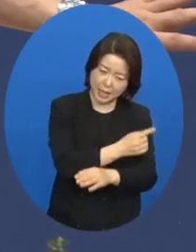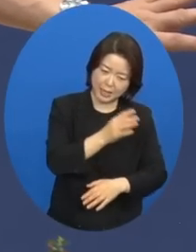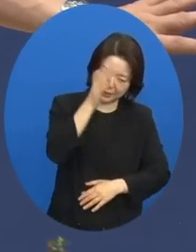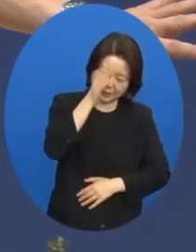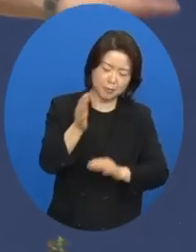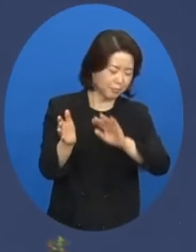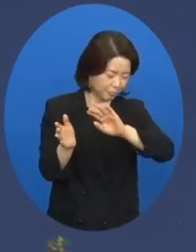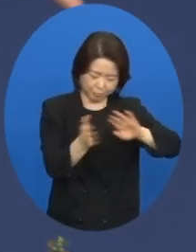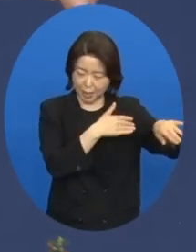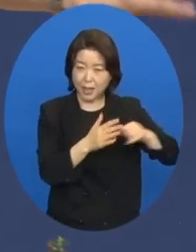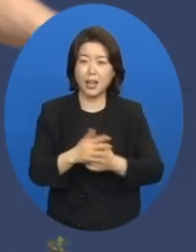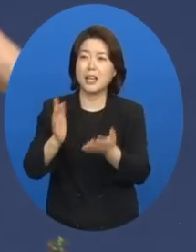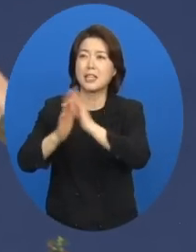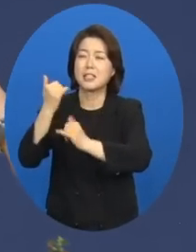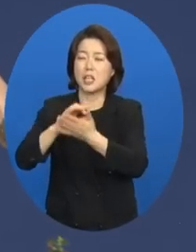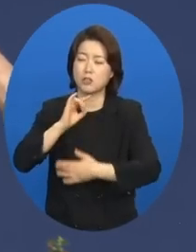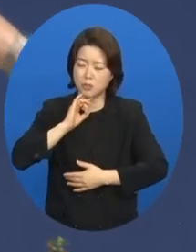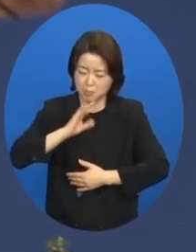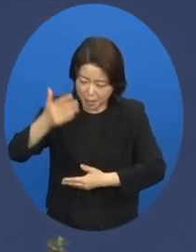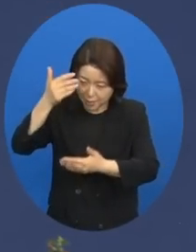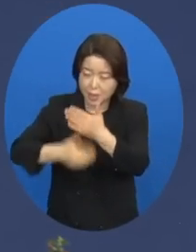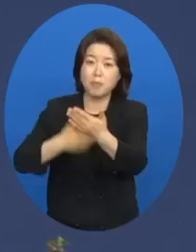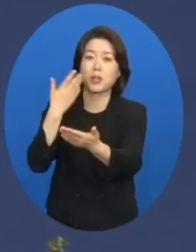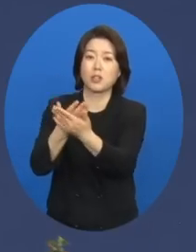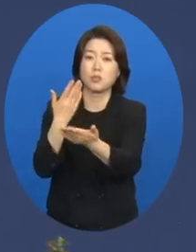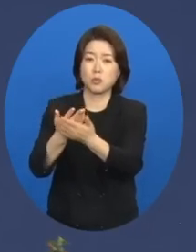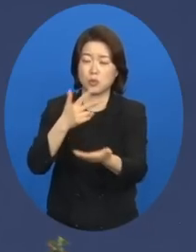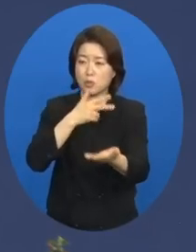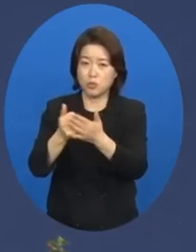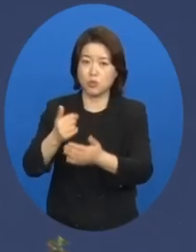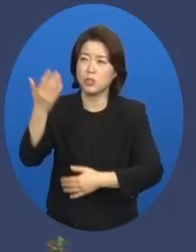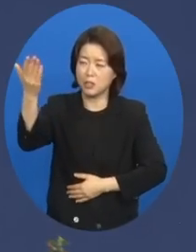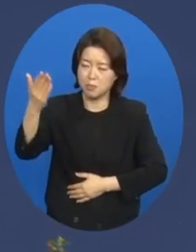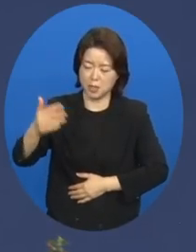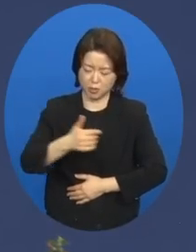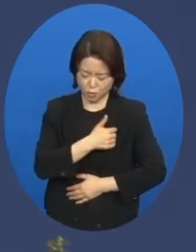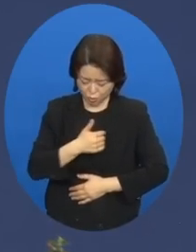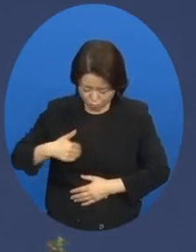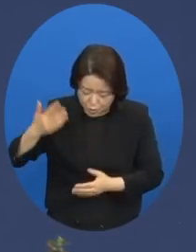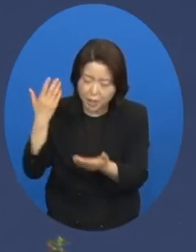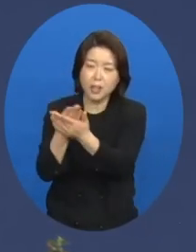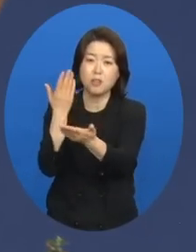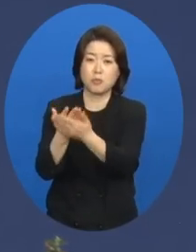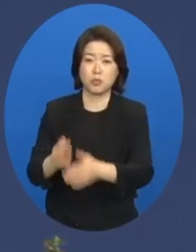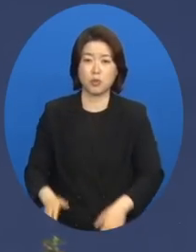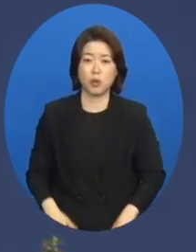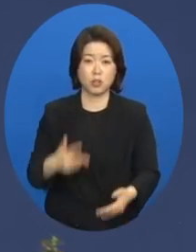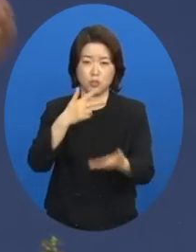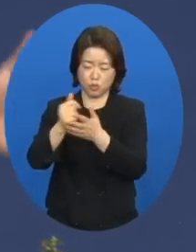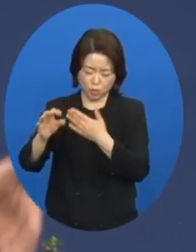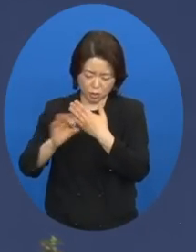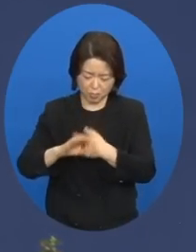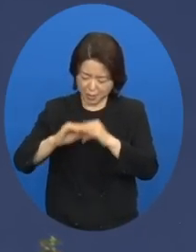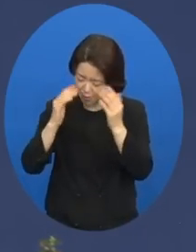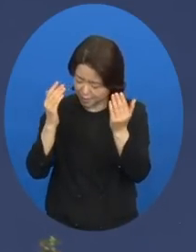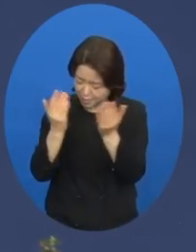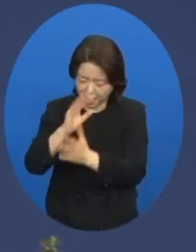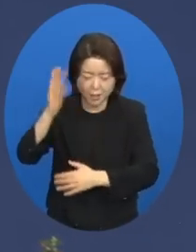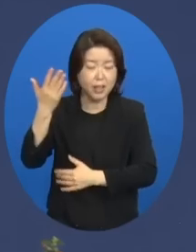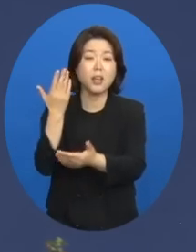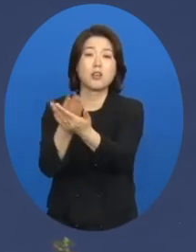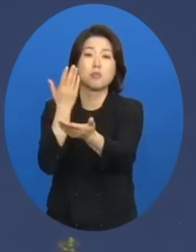제하시고 예수님만 남게 해주시고 주님 예수님이면 충분하게 해주십시오. 주님이면 전부가 되게